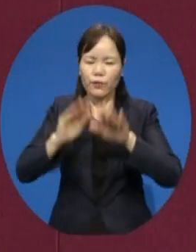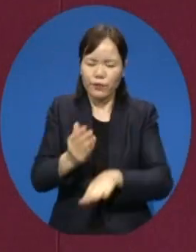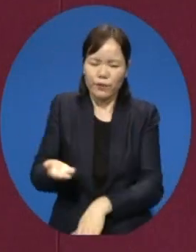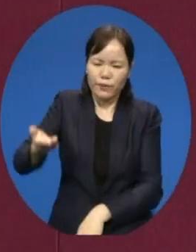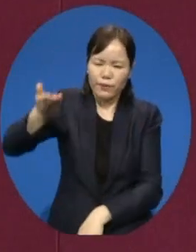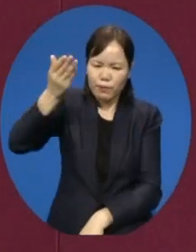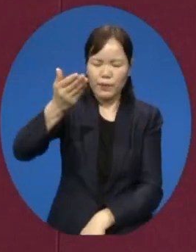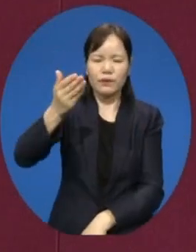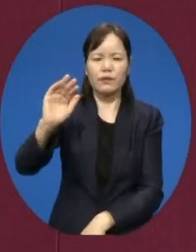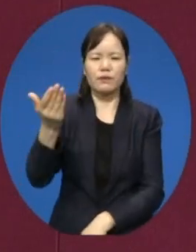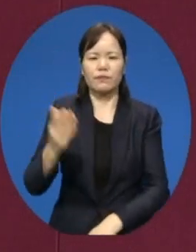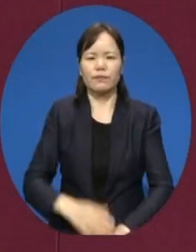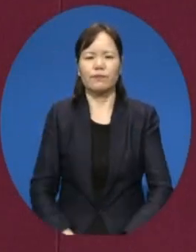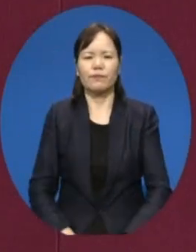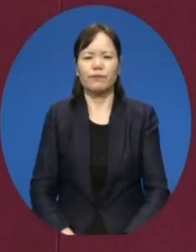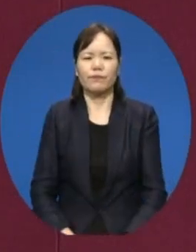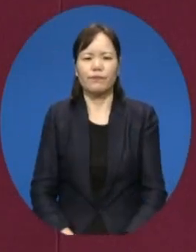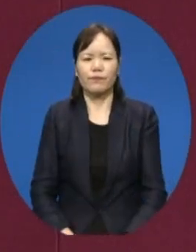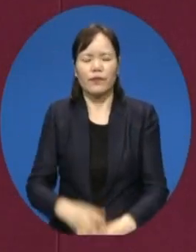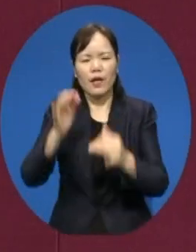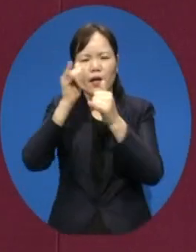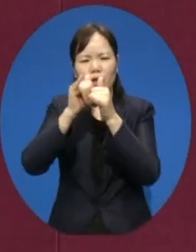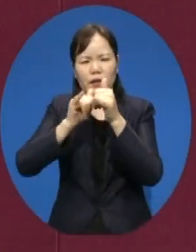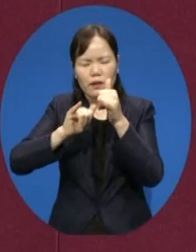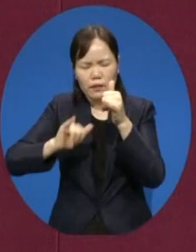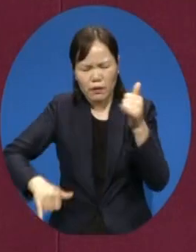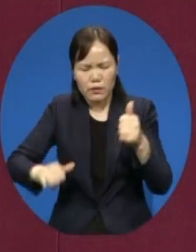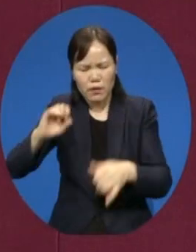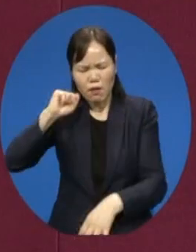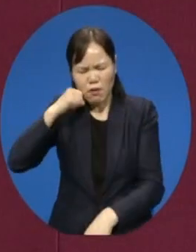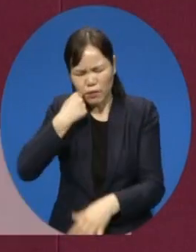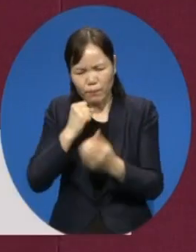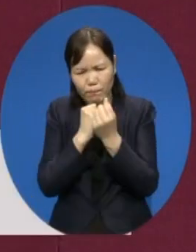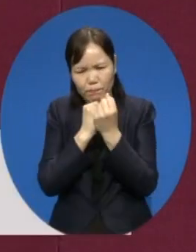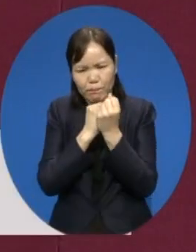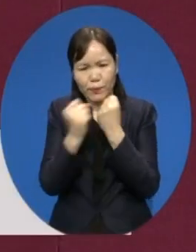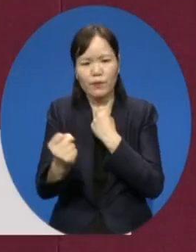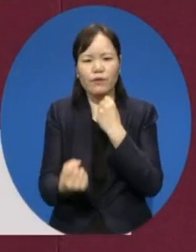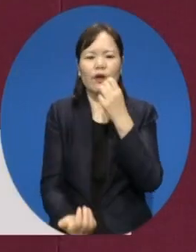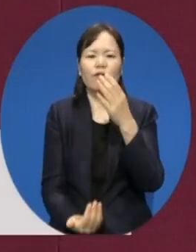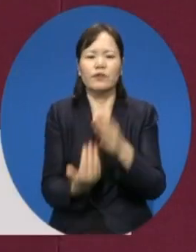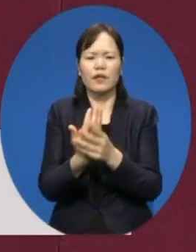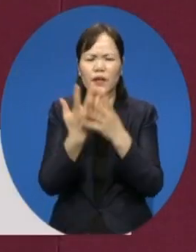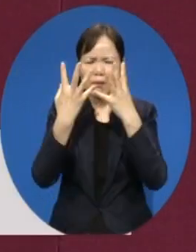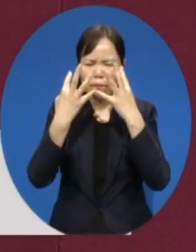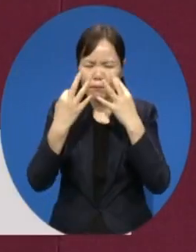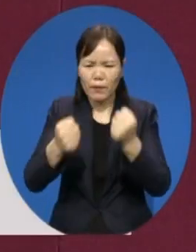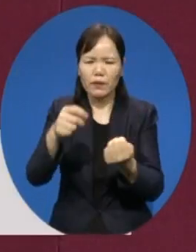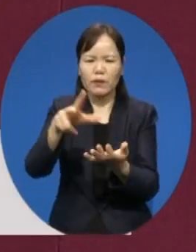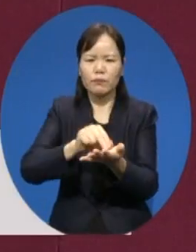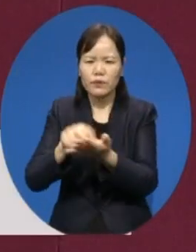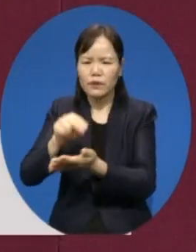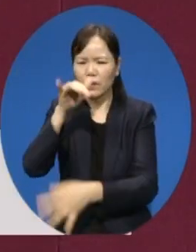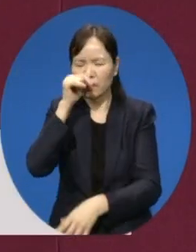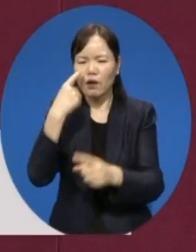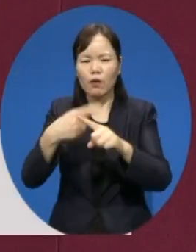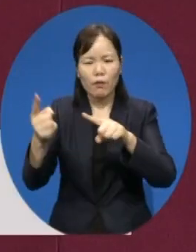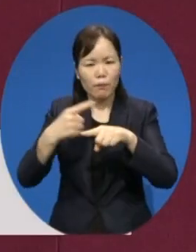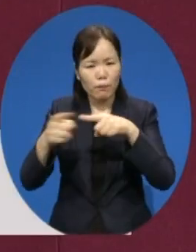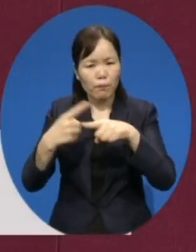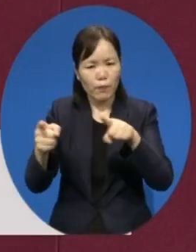수 있었습니다. 수많은 역사적 굴곡 속에 일어났던 일들 많았습니다. 그 평가에 엇갈릴 수